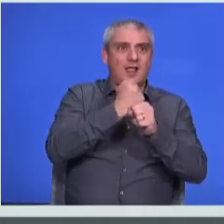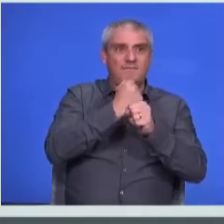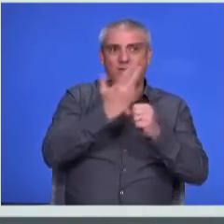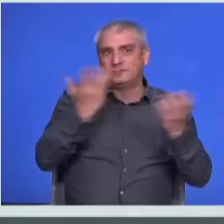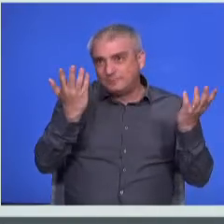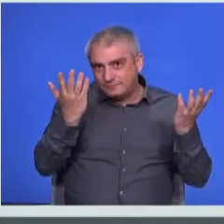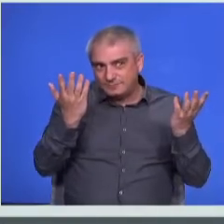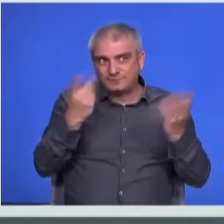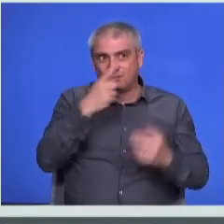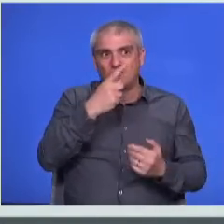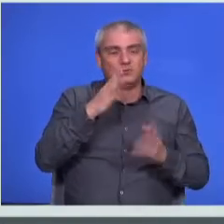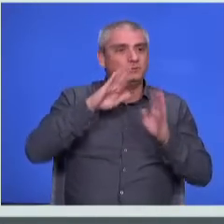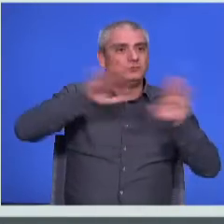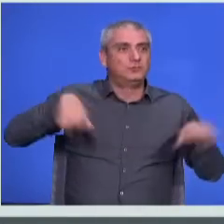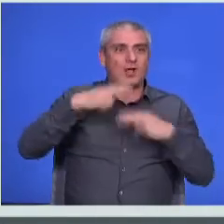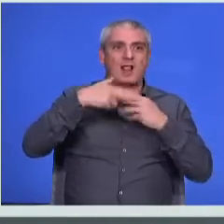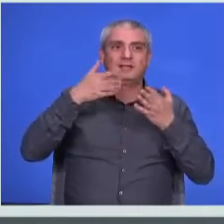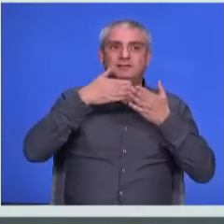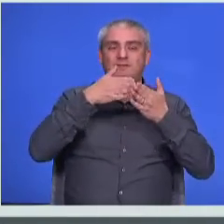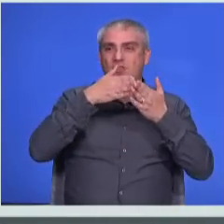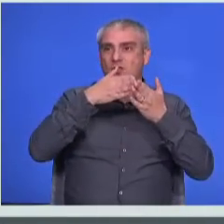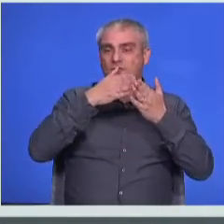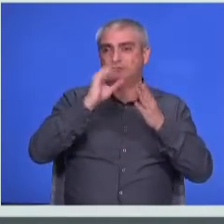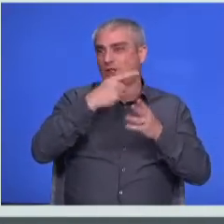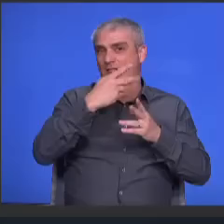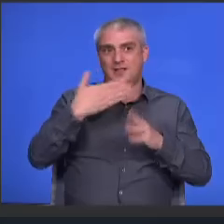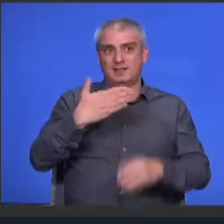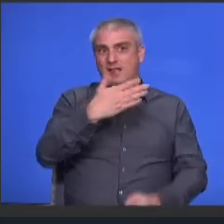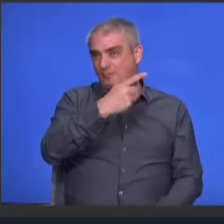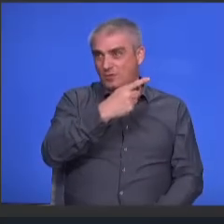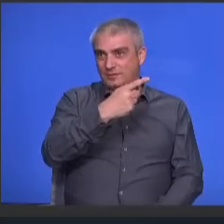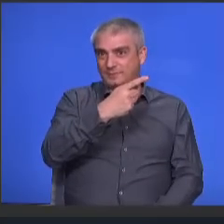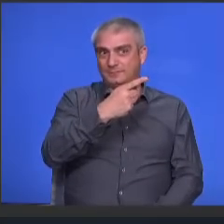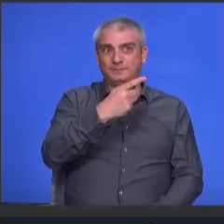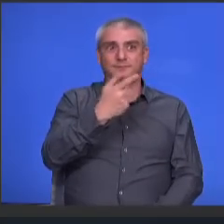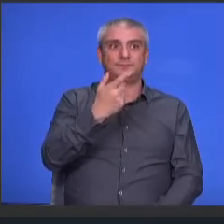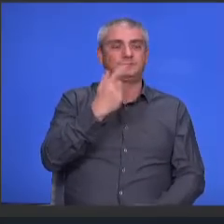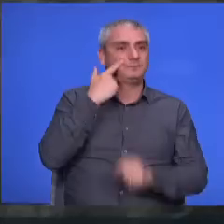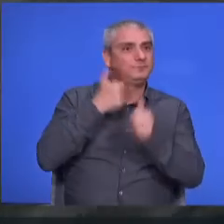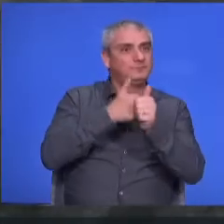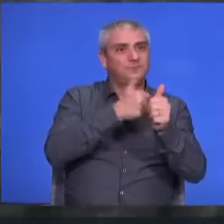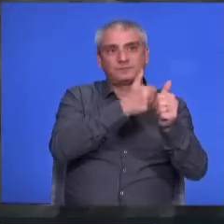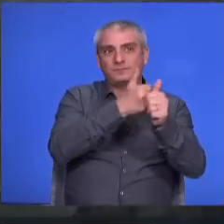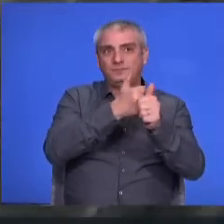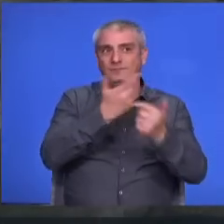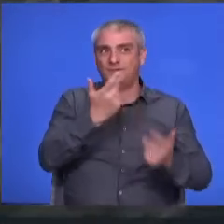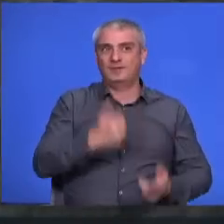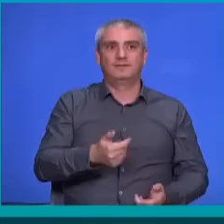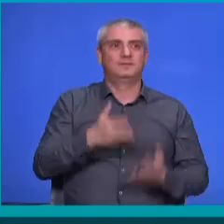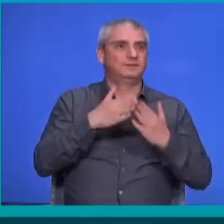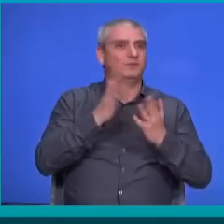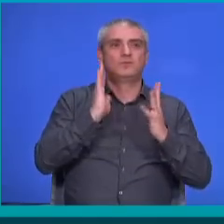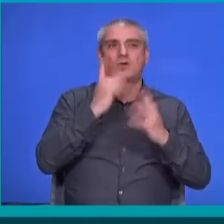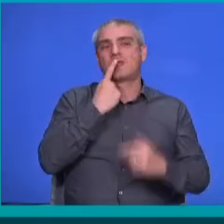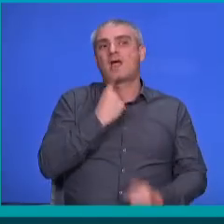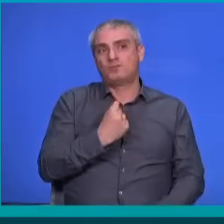stays all day with the salmon farm industrial boats, follows their boats around. It's very cute and